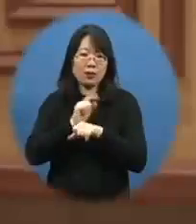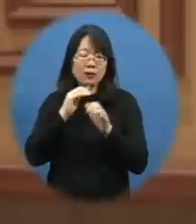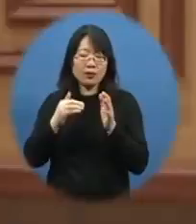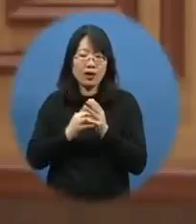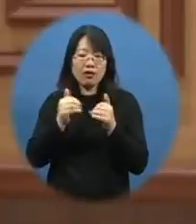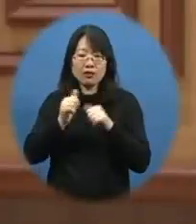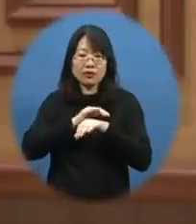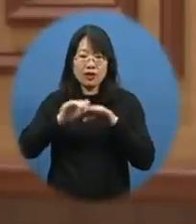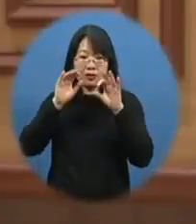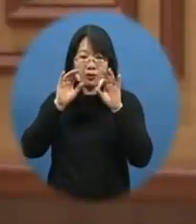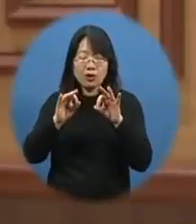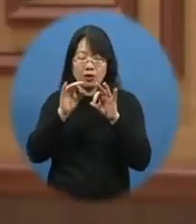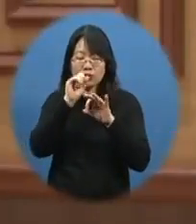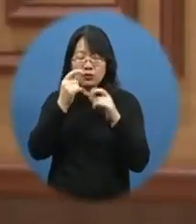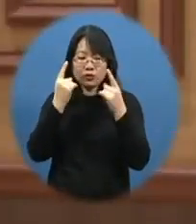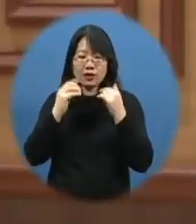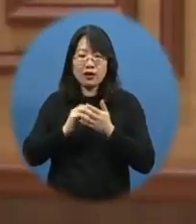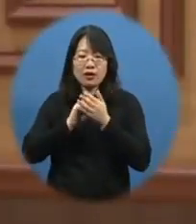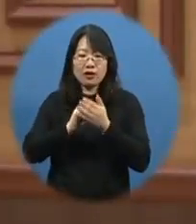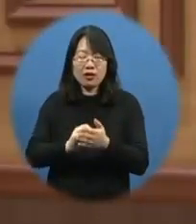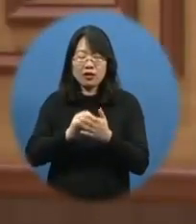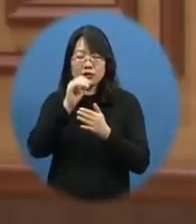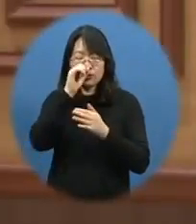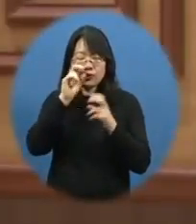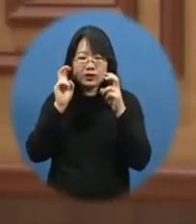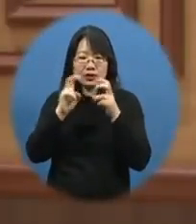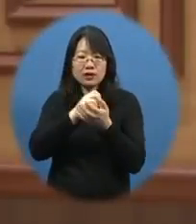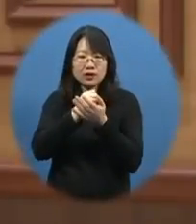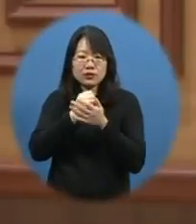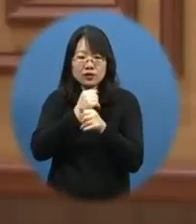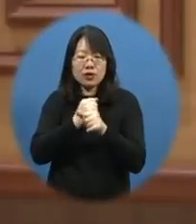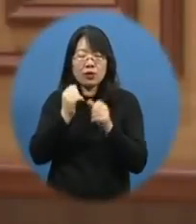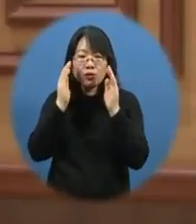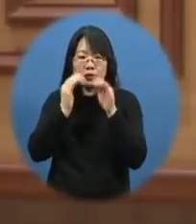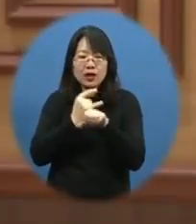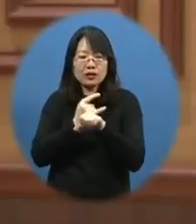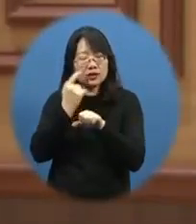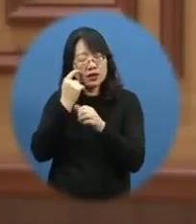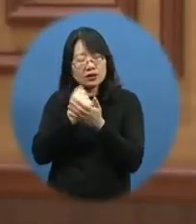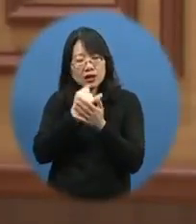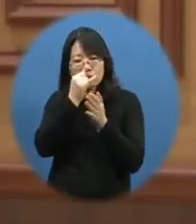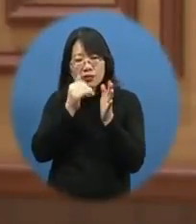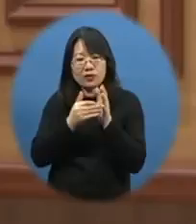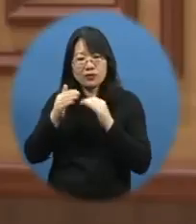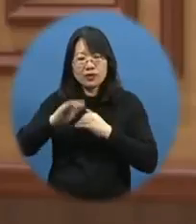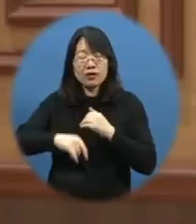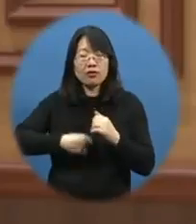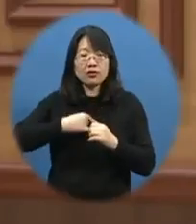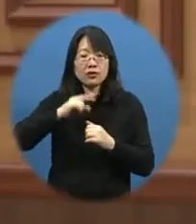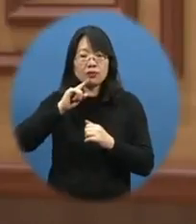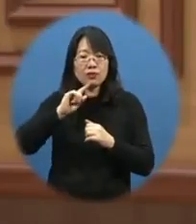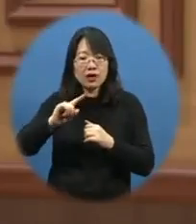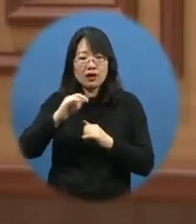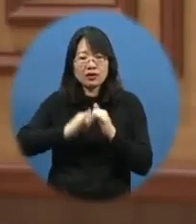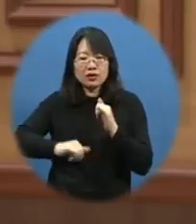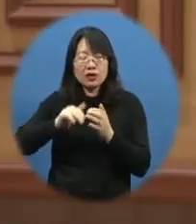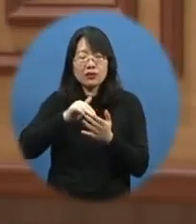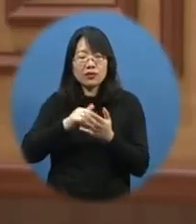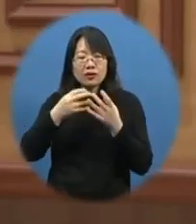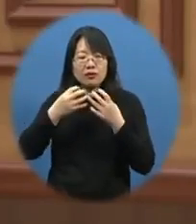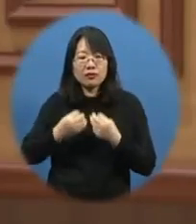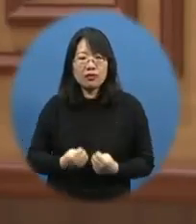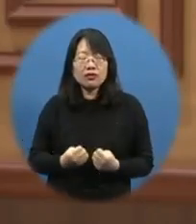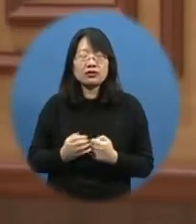이제 시험 잘 보고 좋은 대학 들어가고 좋은 직장 갖는 것이 공부한 것이라고 생각을 했는데 사실 역사적으로나